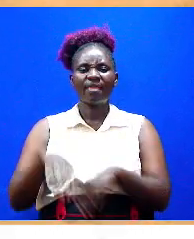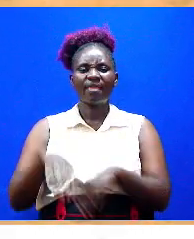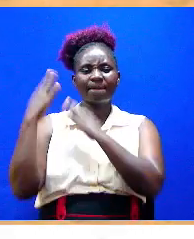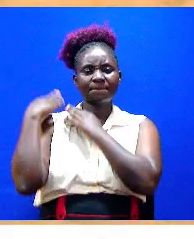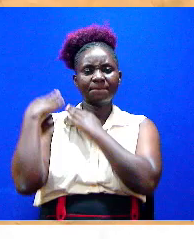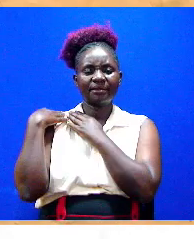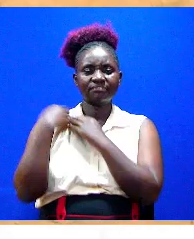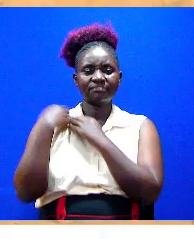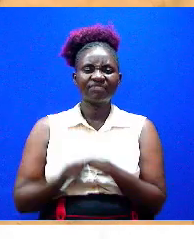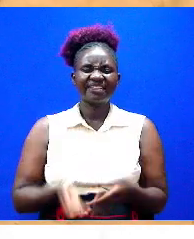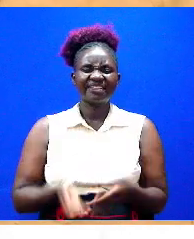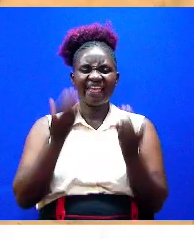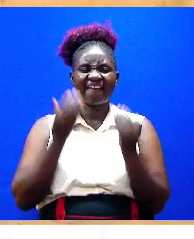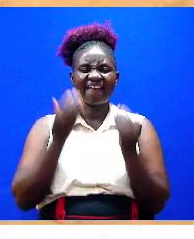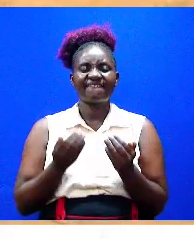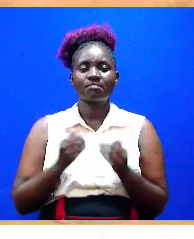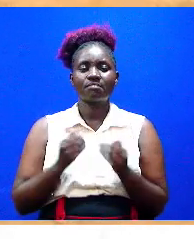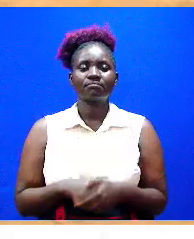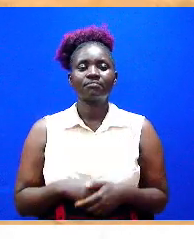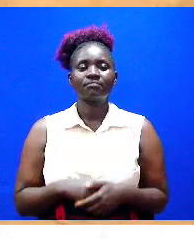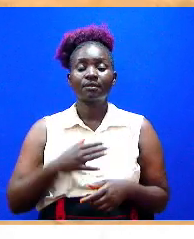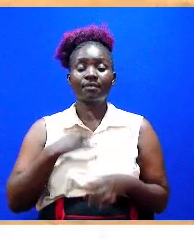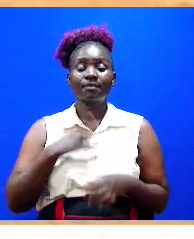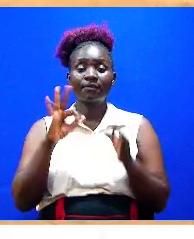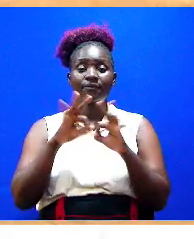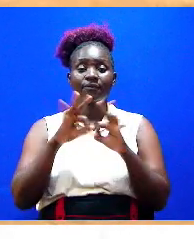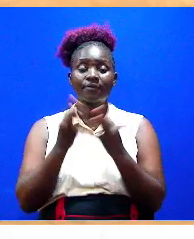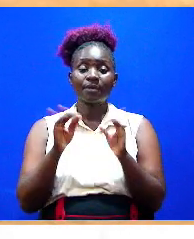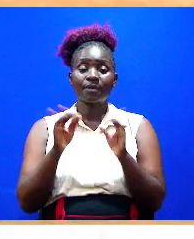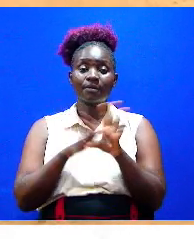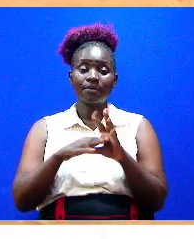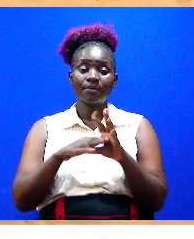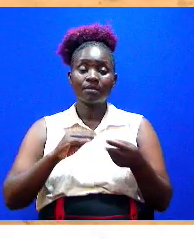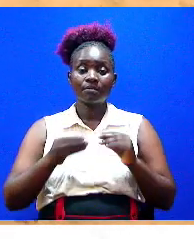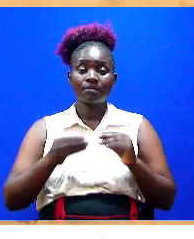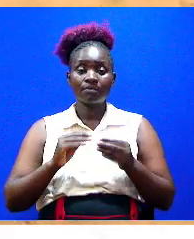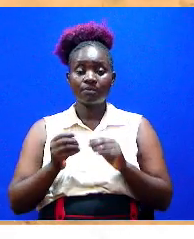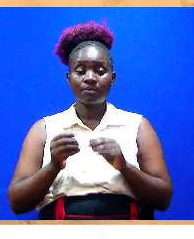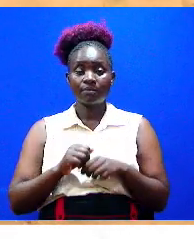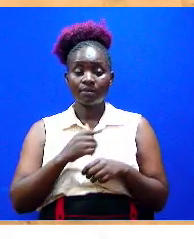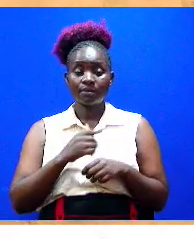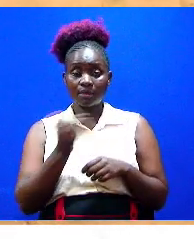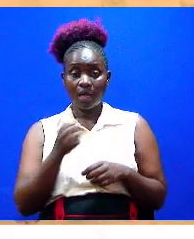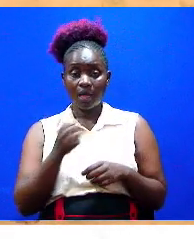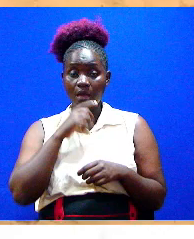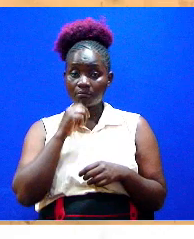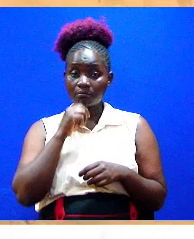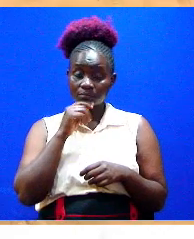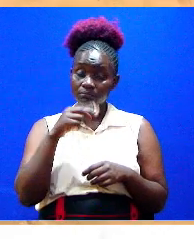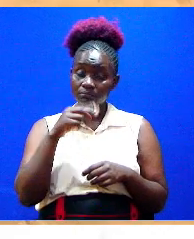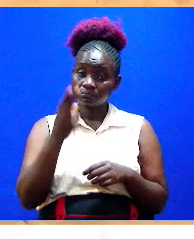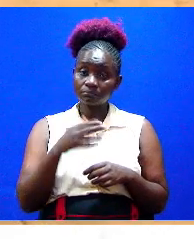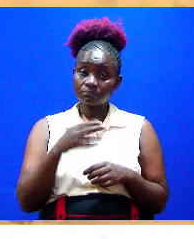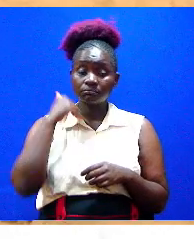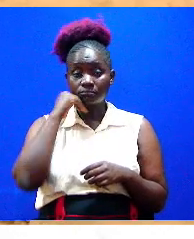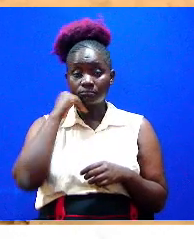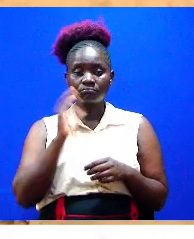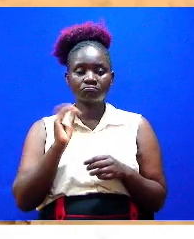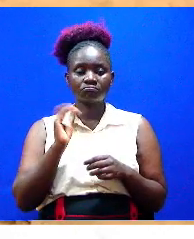ile. Kavu familia na vivu wato volema. Ama angwana mbali kwenyaru wano uvwata